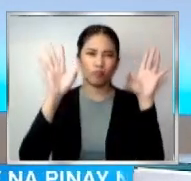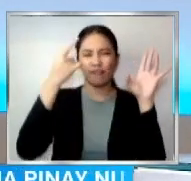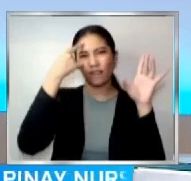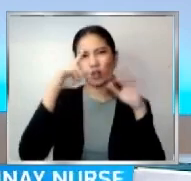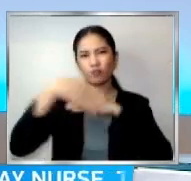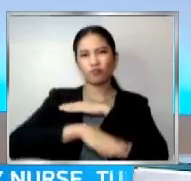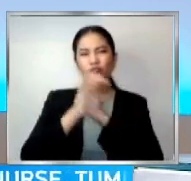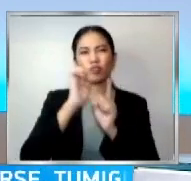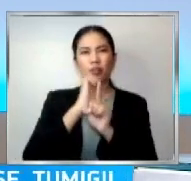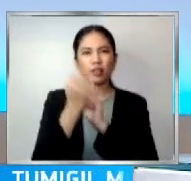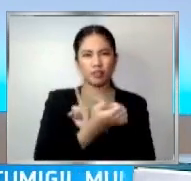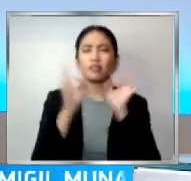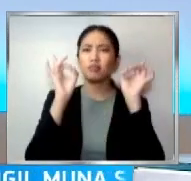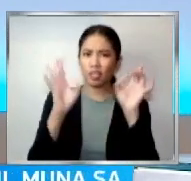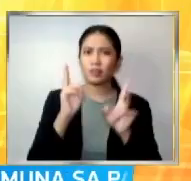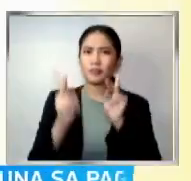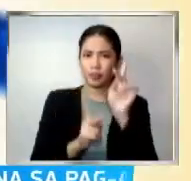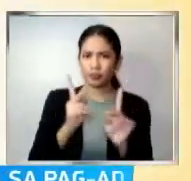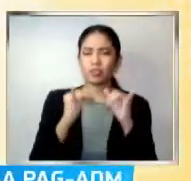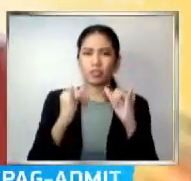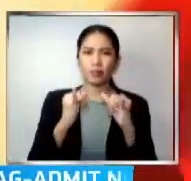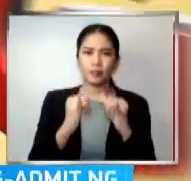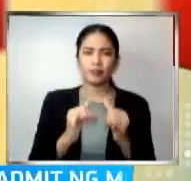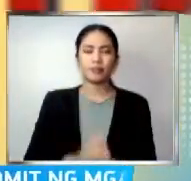tao. Narito po ang aking report.